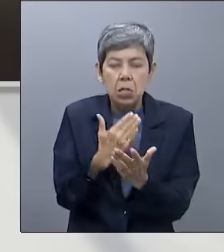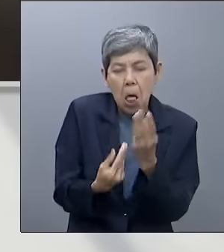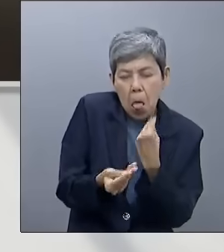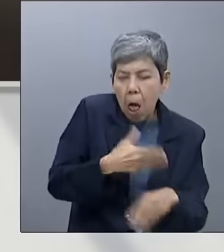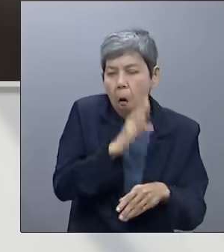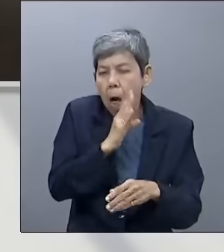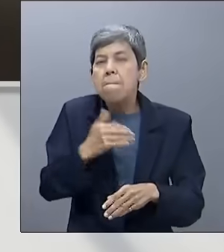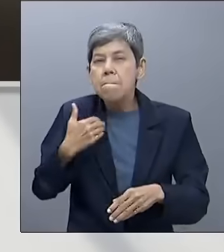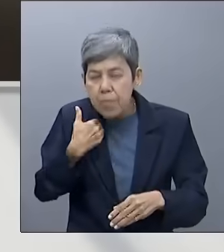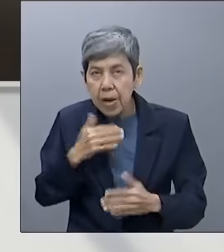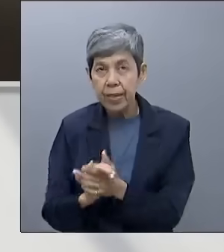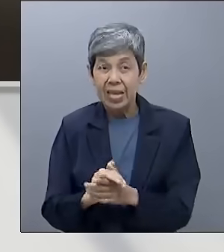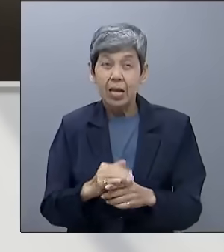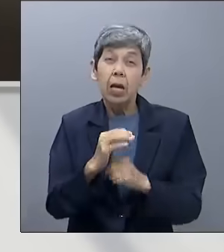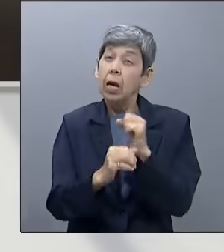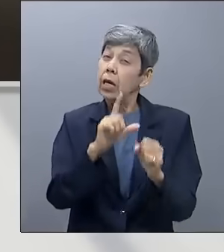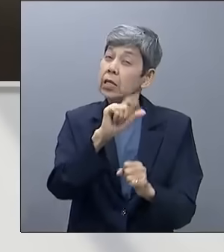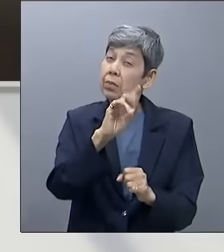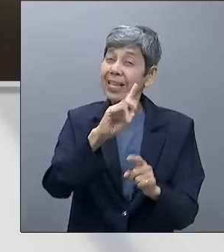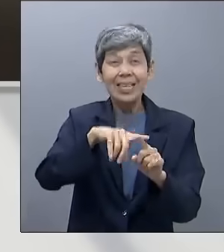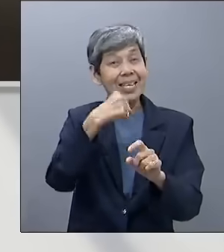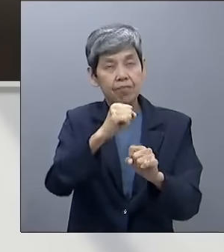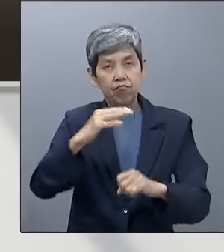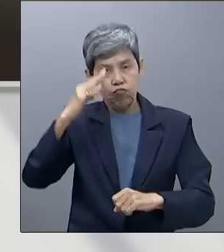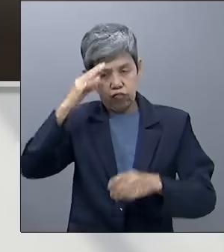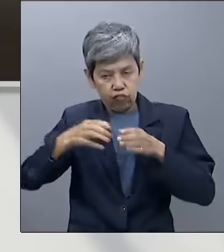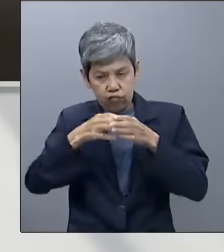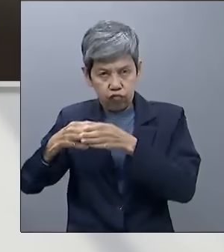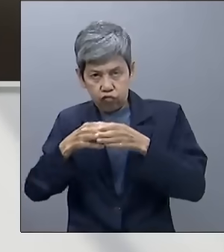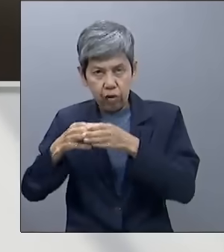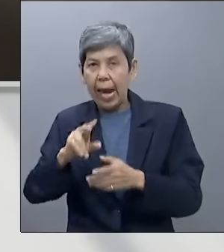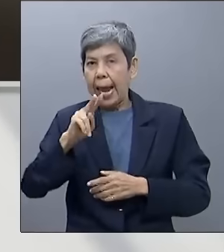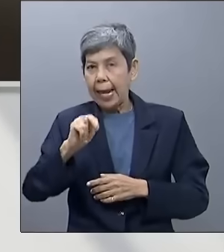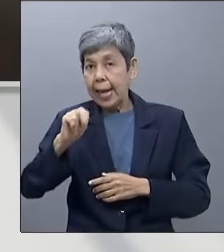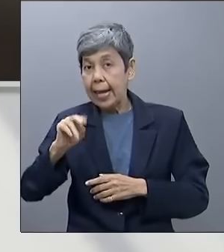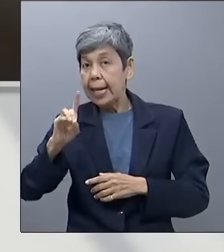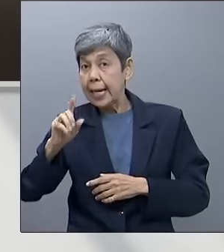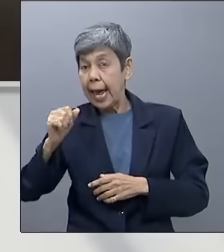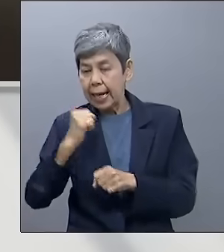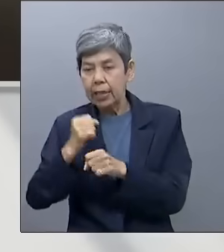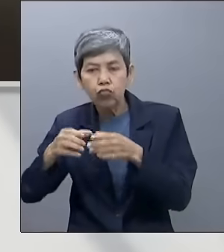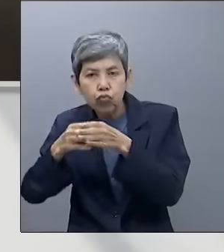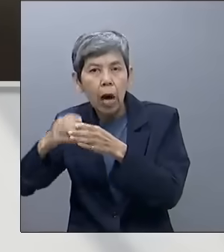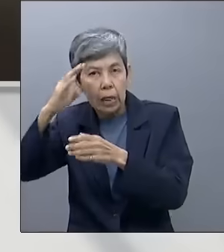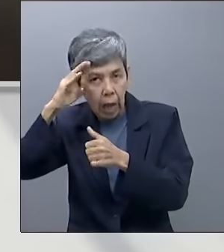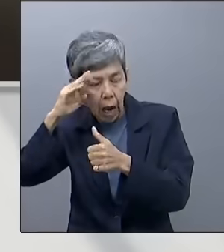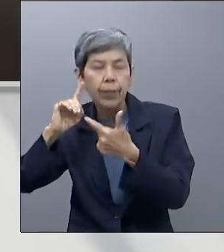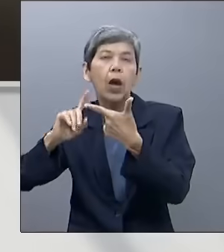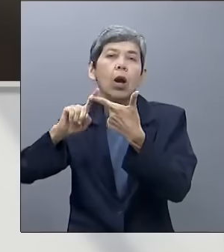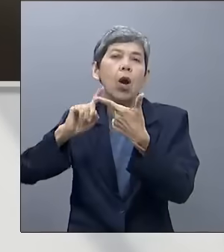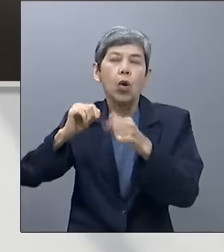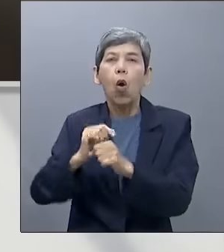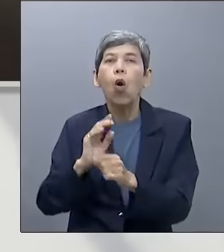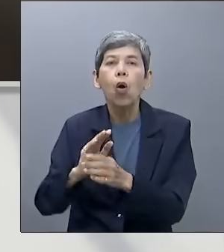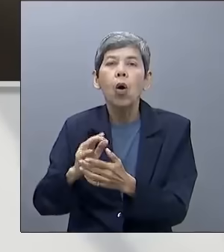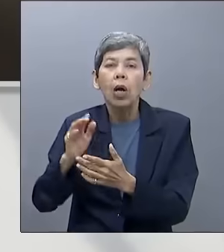แห่งนี้ซึ่งนับตั้งแต่27ตุลาคมกองกำลัง mnd AAกองทัพอกันกองทัพปลดปล่อยแห่งชาติ